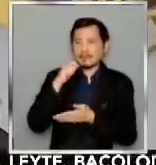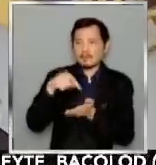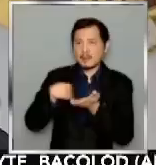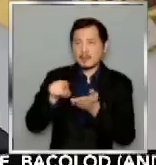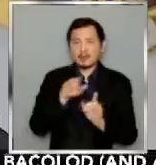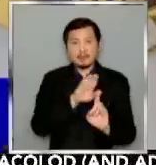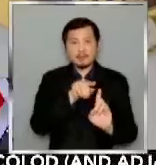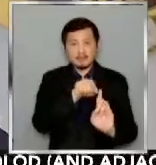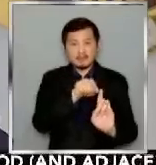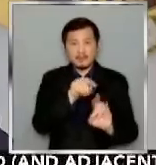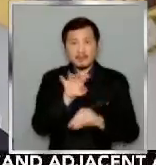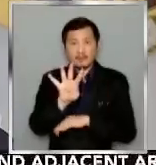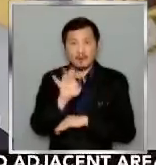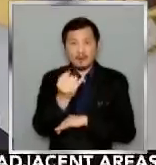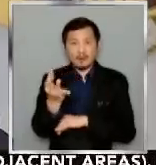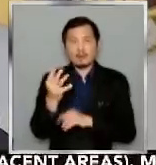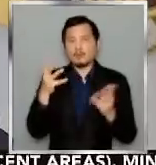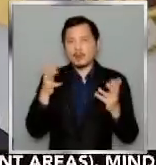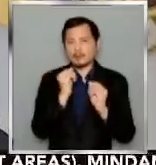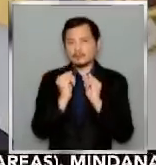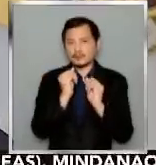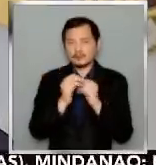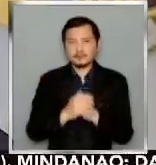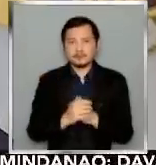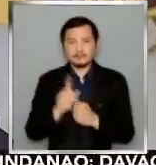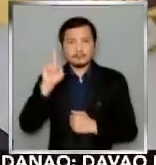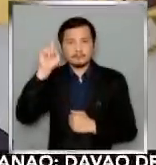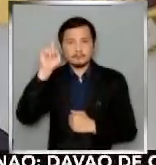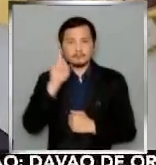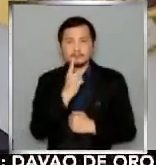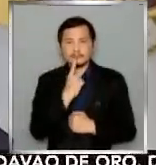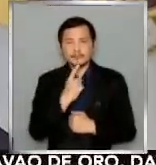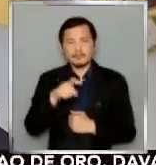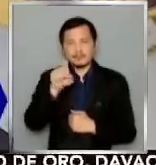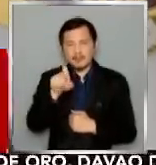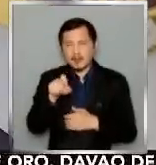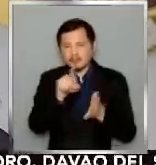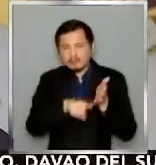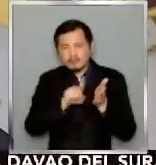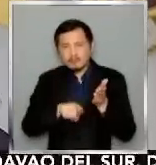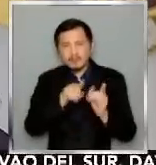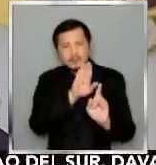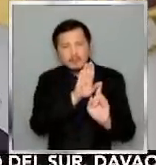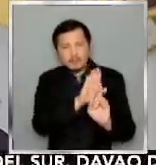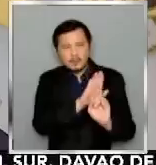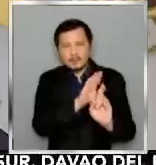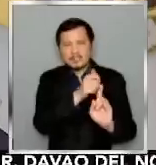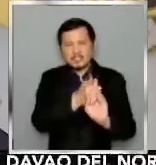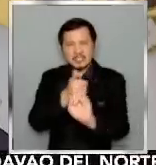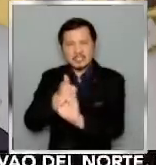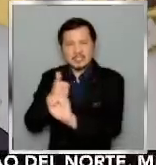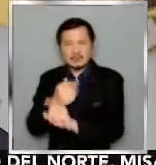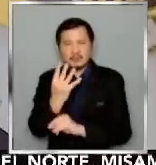have instructed our agents to conduct extensive backtracking on their previous activities para makuha natin kung sino pa ibang